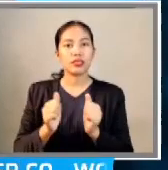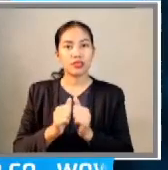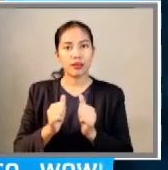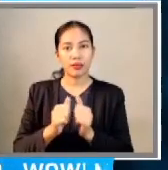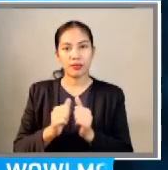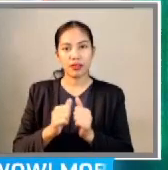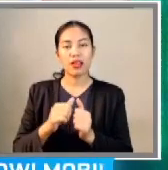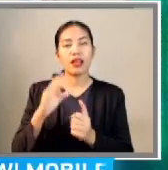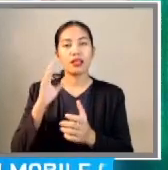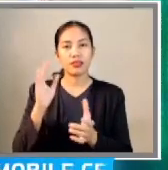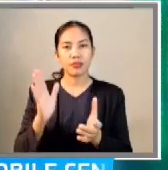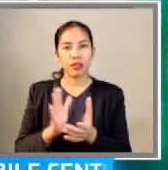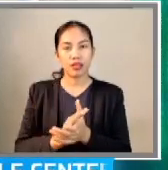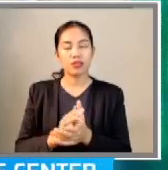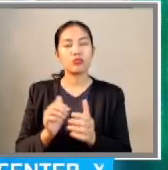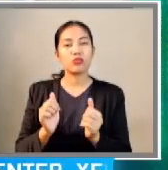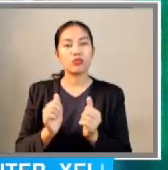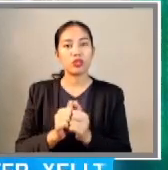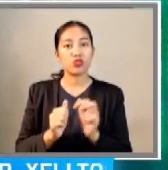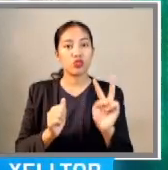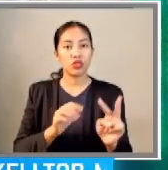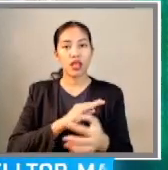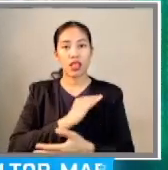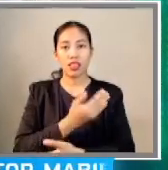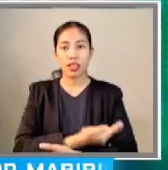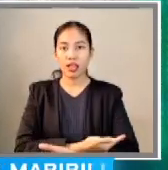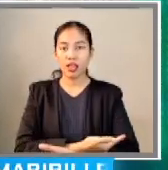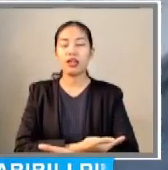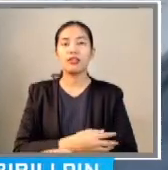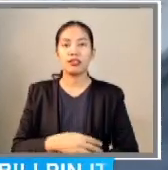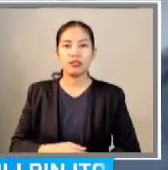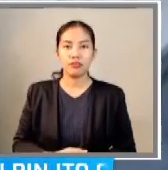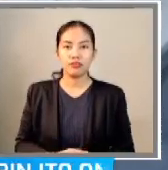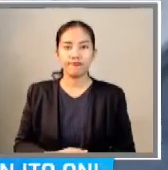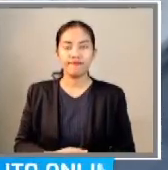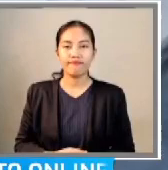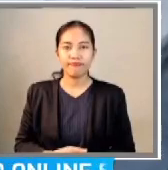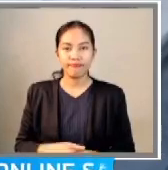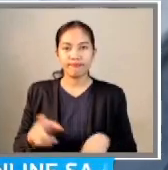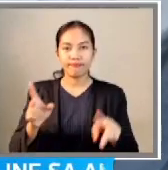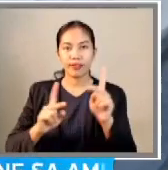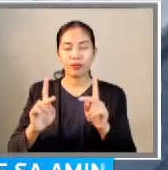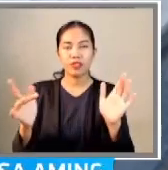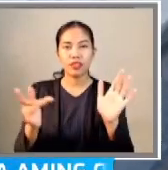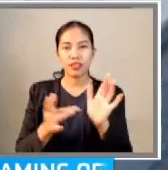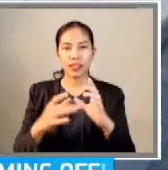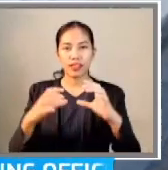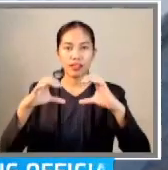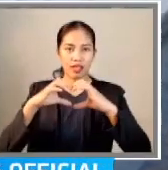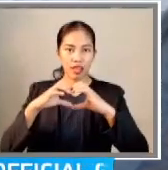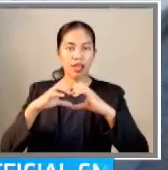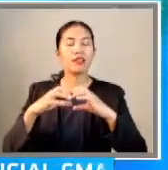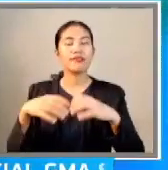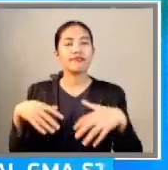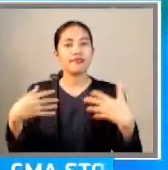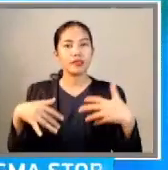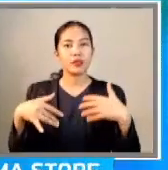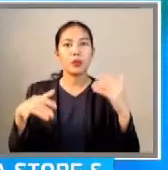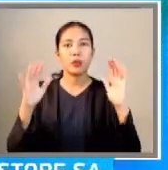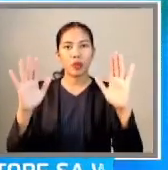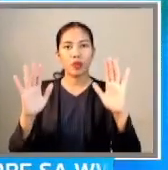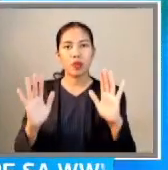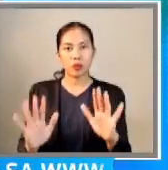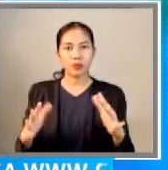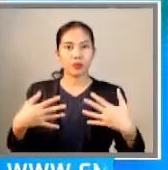ng senador. Pinusuan ng netizens ang food trips ni Heart at napawaw sa kanyang iba't ibang winter holiday